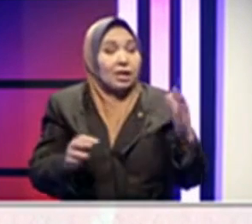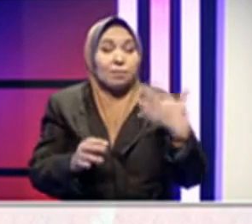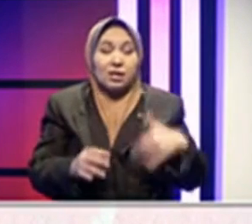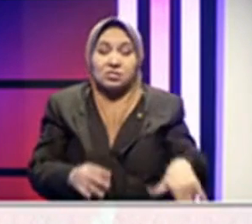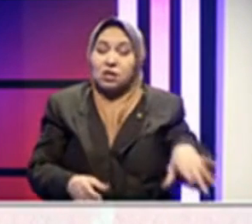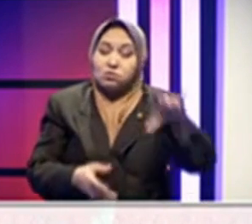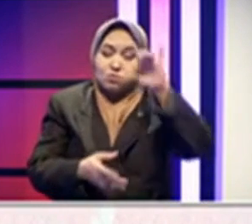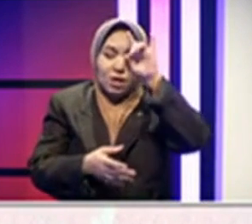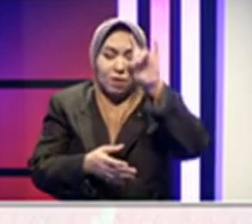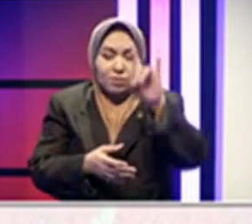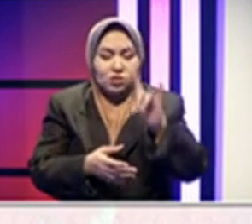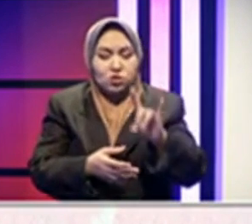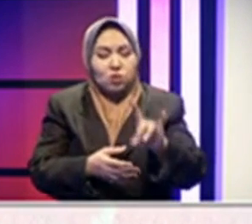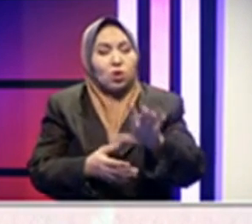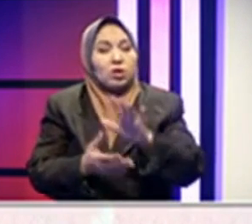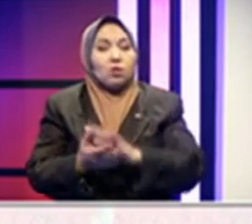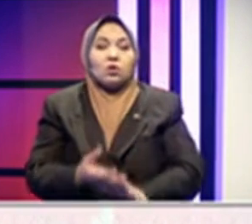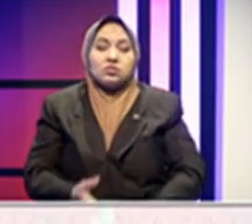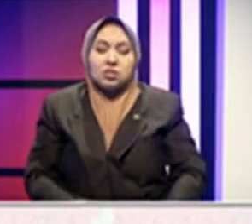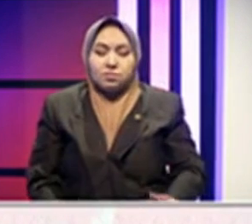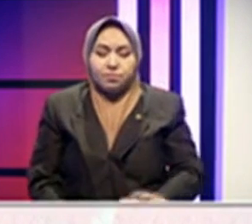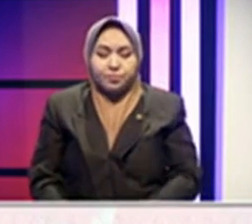tau deh himinas syaiton nirojim